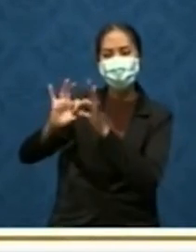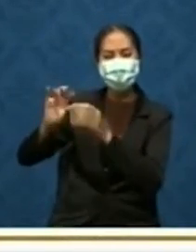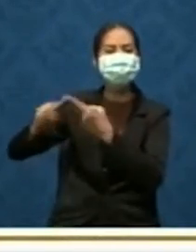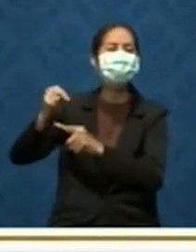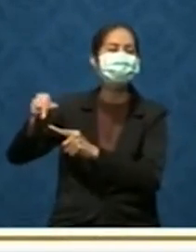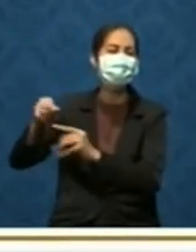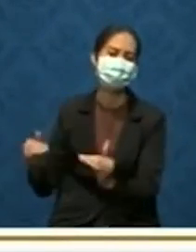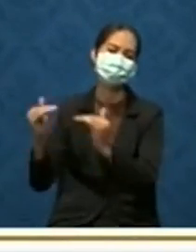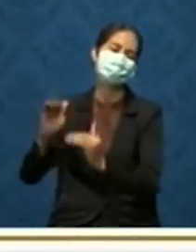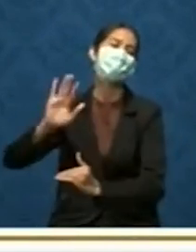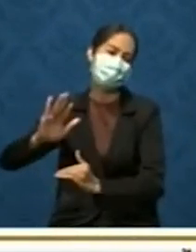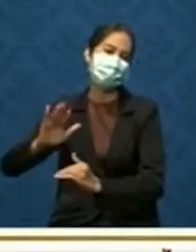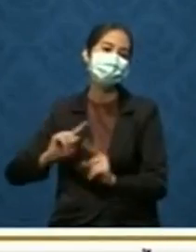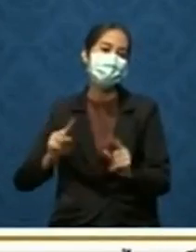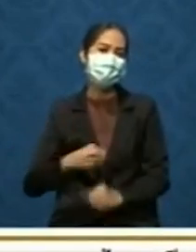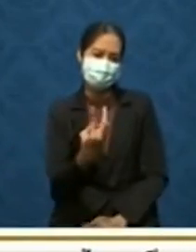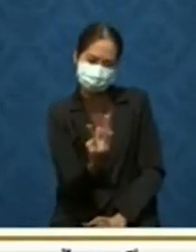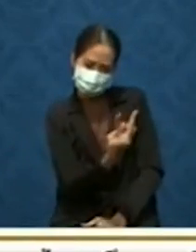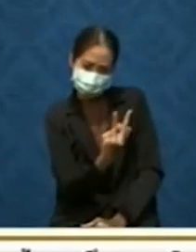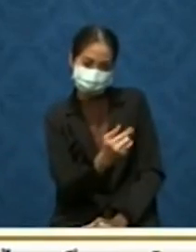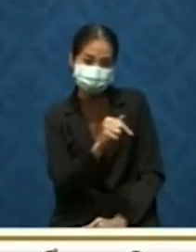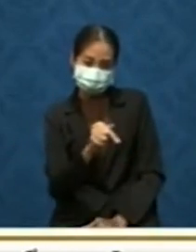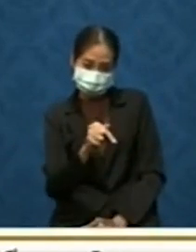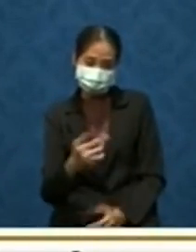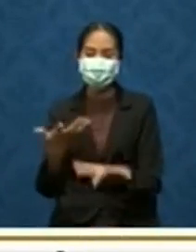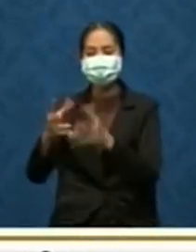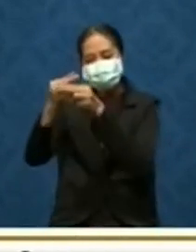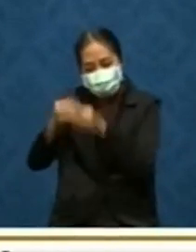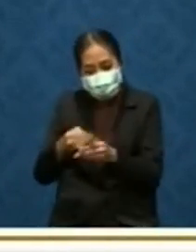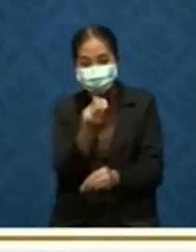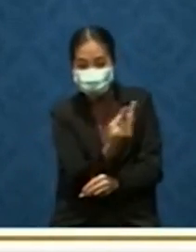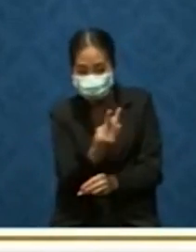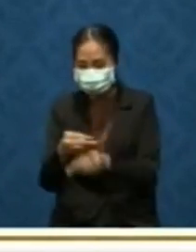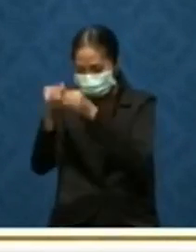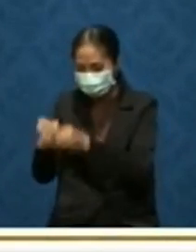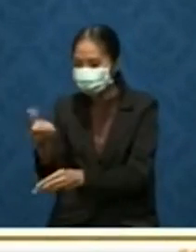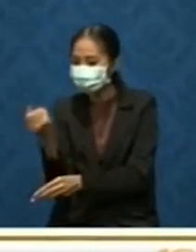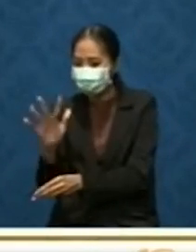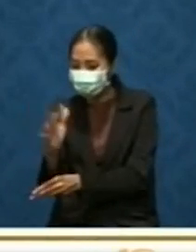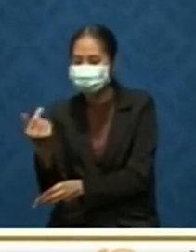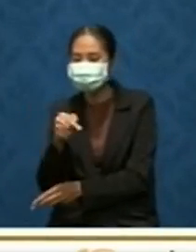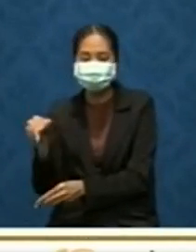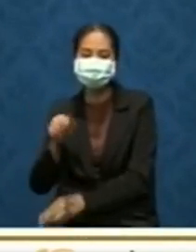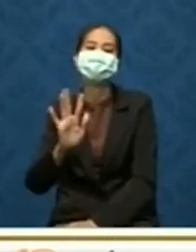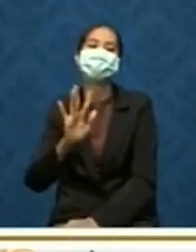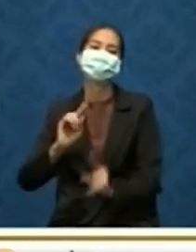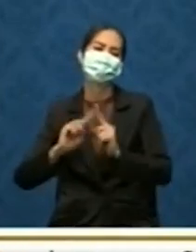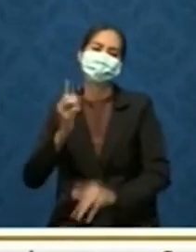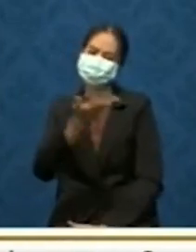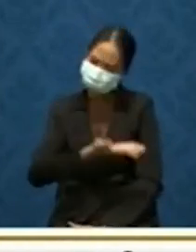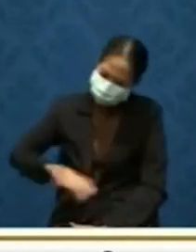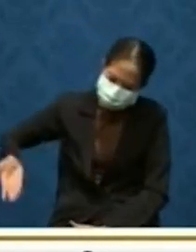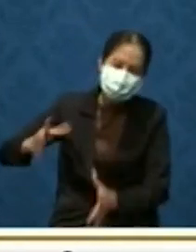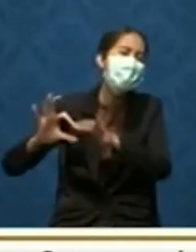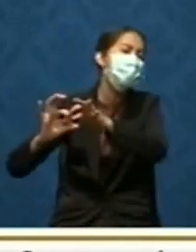ไม่ใช่แค่เรื่องของคนสองคนนี้แล้วก็ไม่ใช่แค่เรื่องของเพื่อนเขาทั้ง 15คนนี้แต่เป็นเป็นเรื่องของพวกเราทุกคนเป็นเรื่องของ